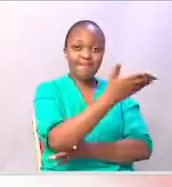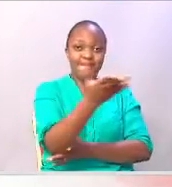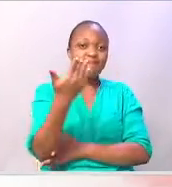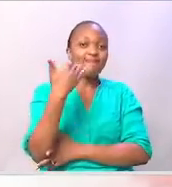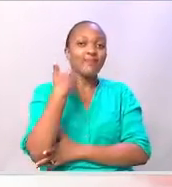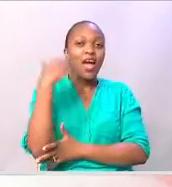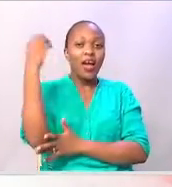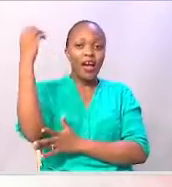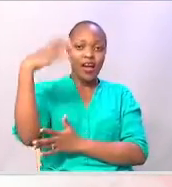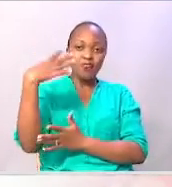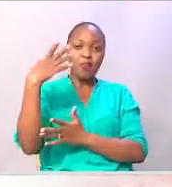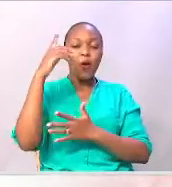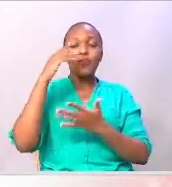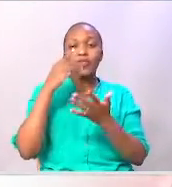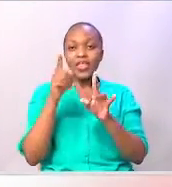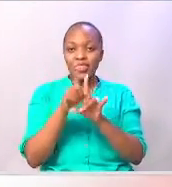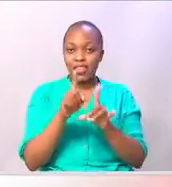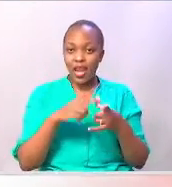Hiyo amefanya mzuri. Then